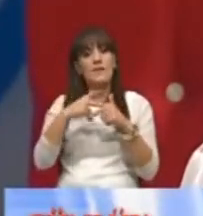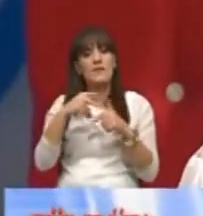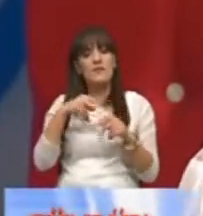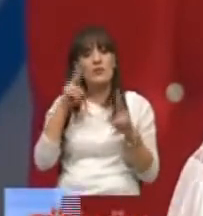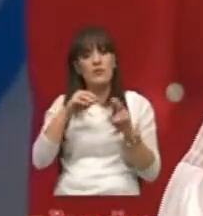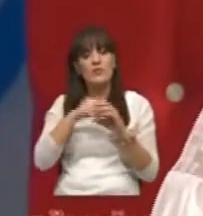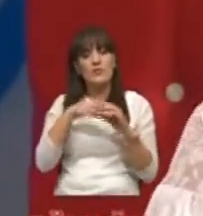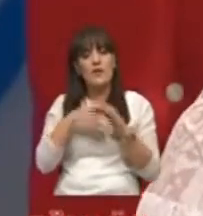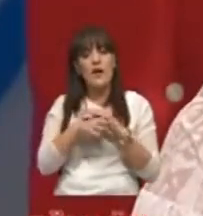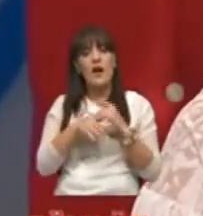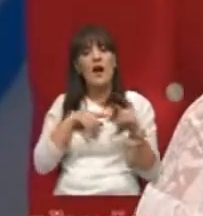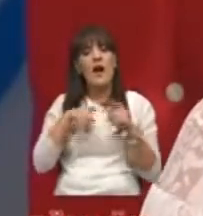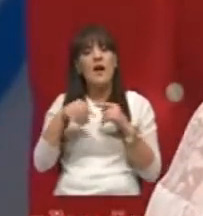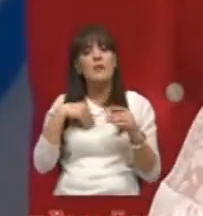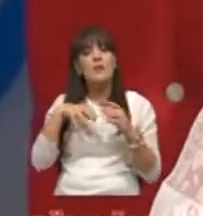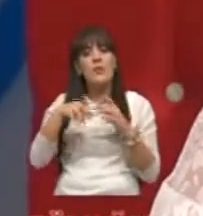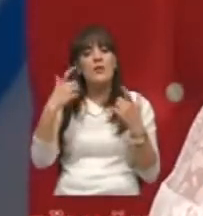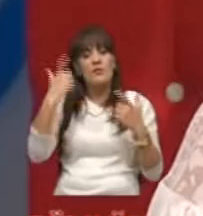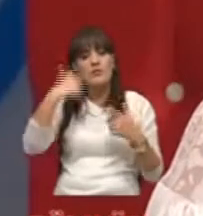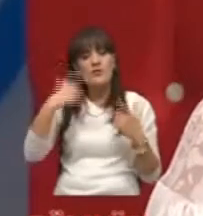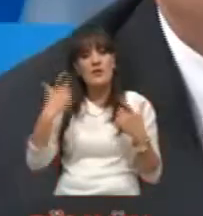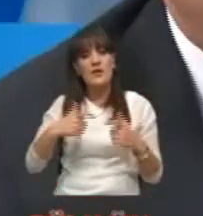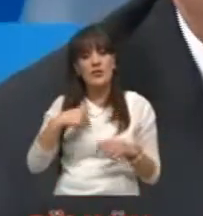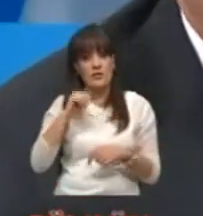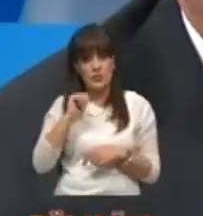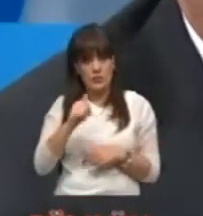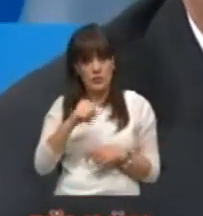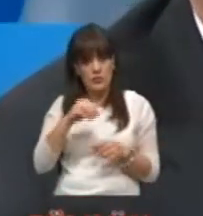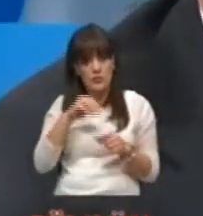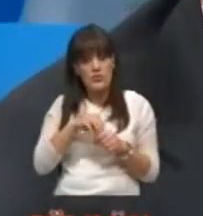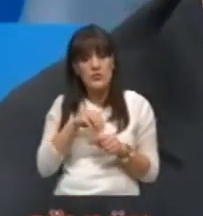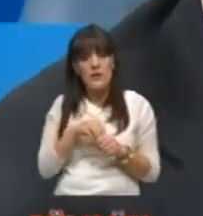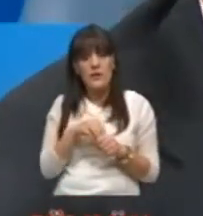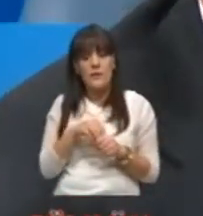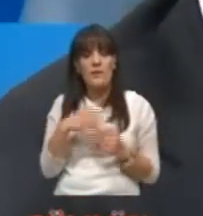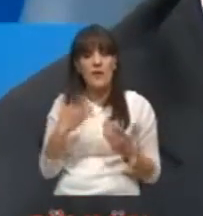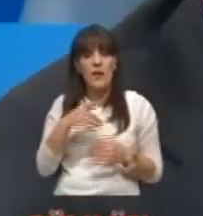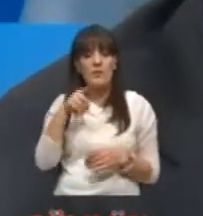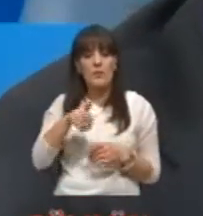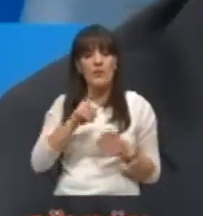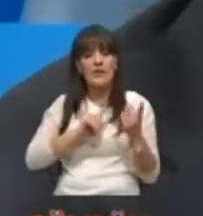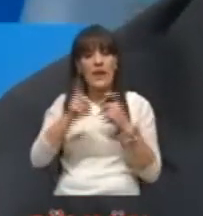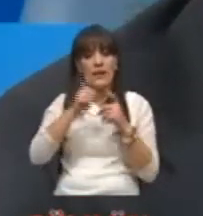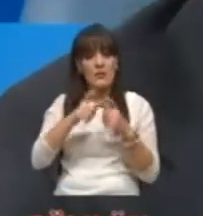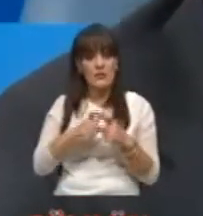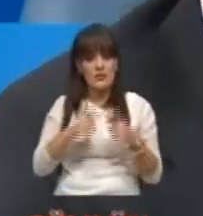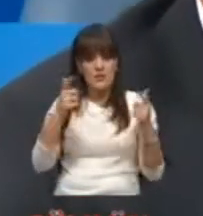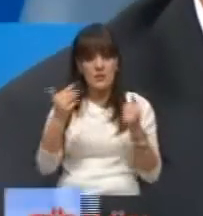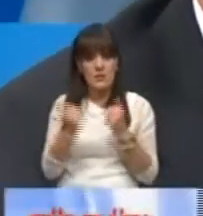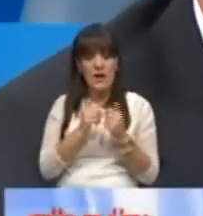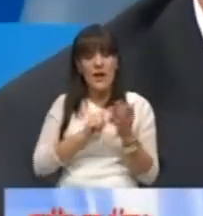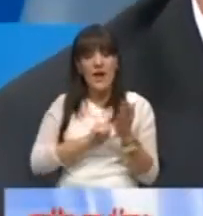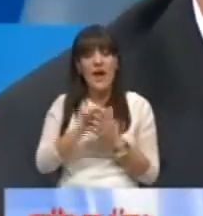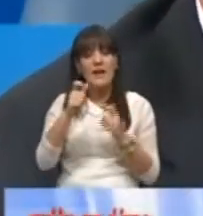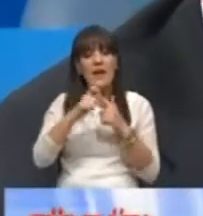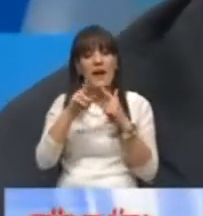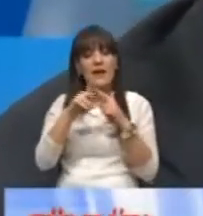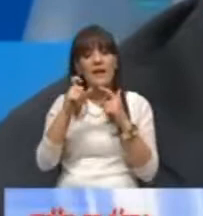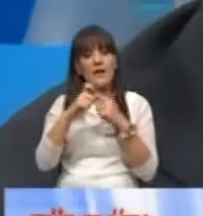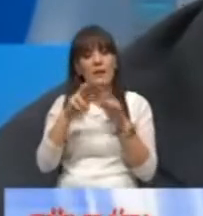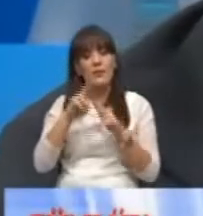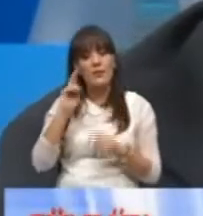mu? Hangi bölgelere protez yapılır? Günümüzde yani bu teknolojinin gelişmesiyle birlikte aslında her ekleme